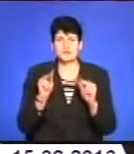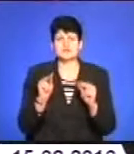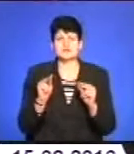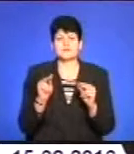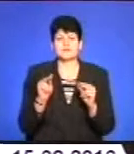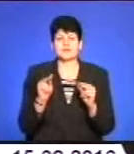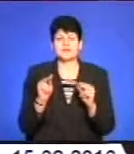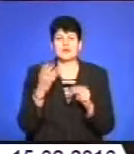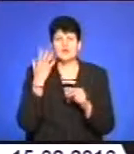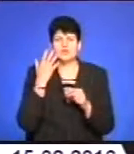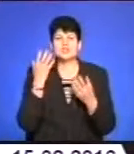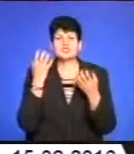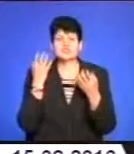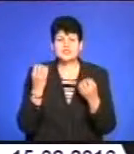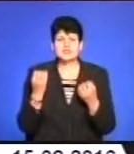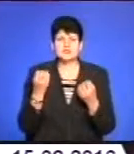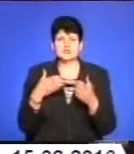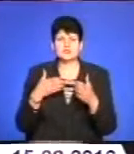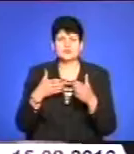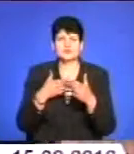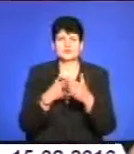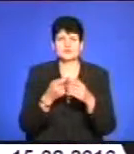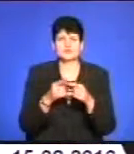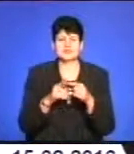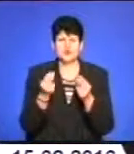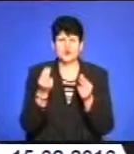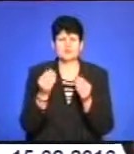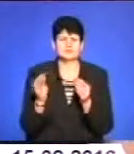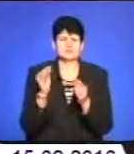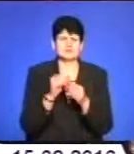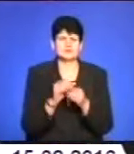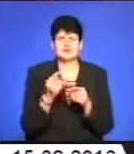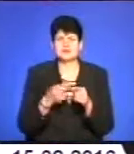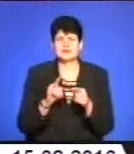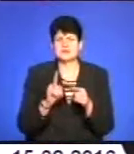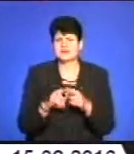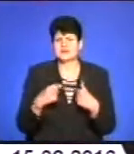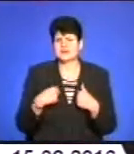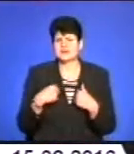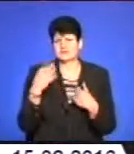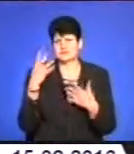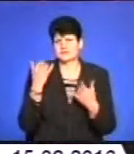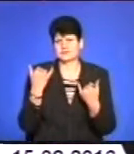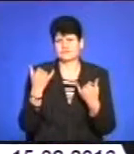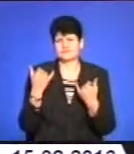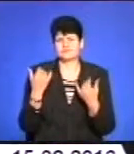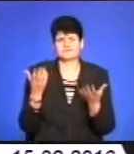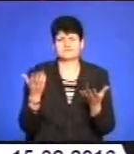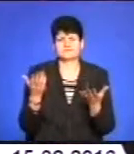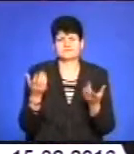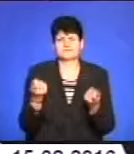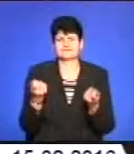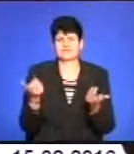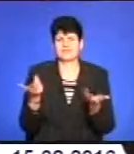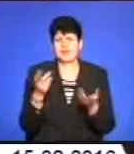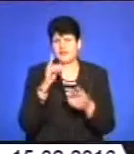того. І коли ще дають до цієї премії якусь грошову нагороду, це мені трошки дається ще трошки